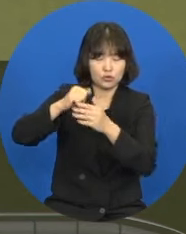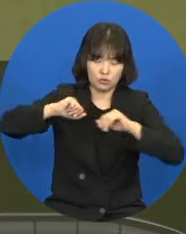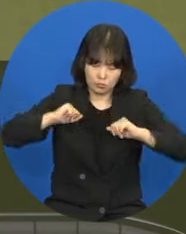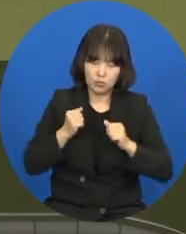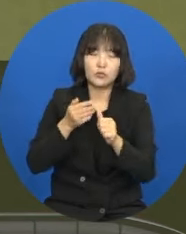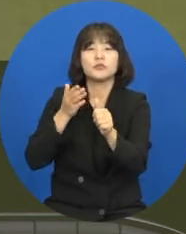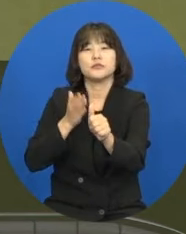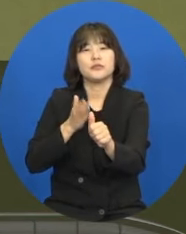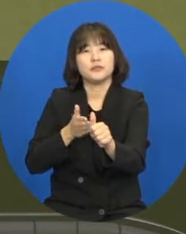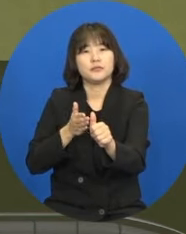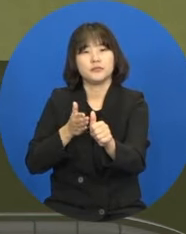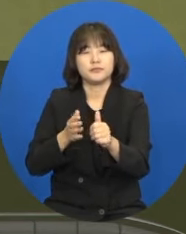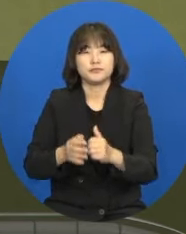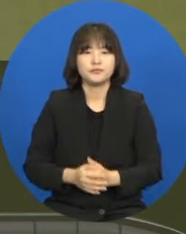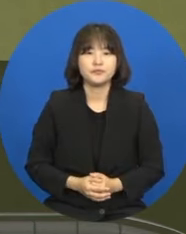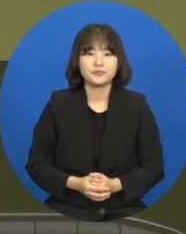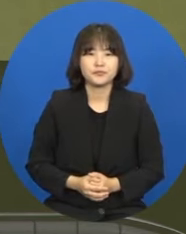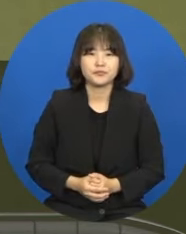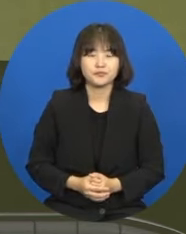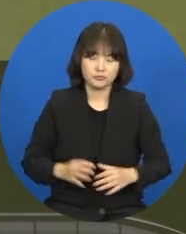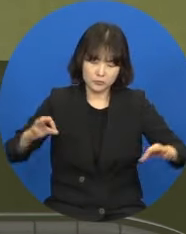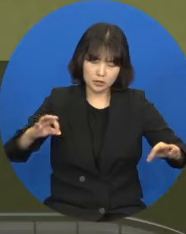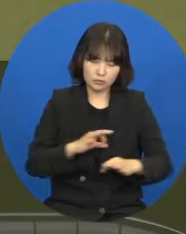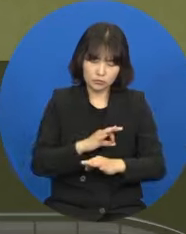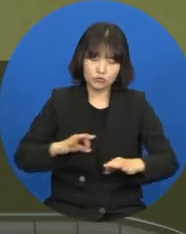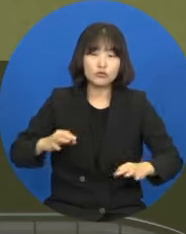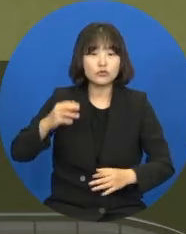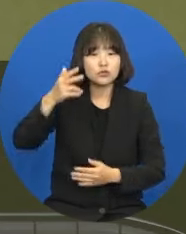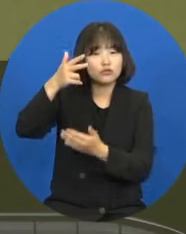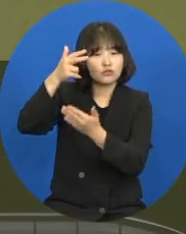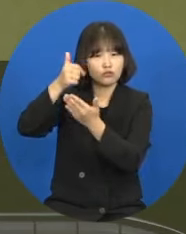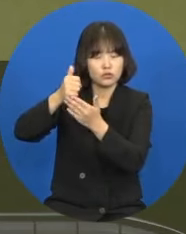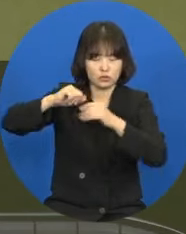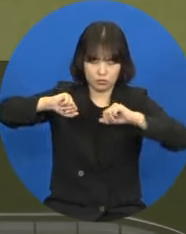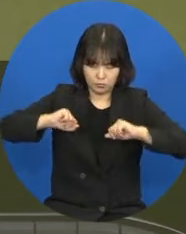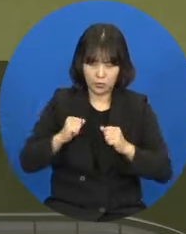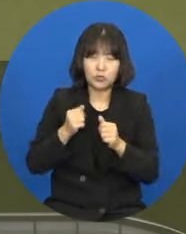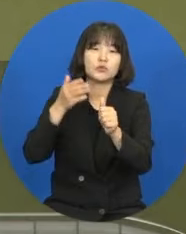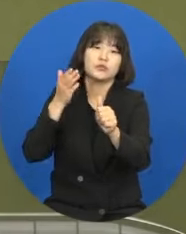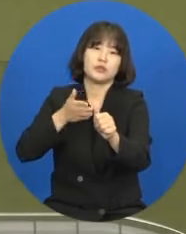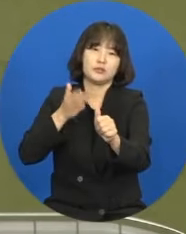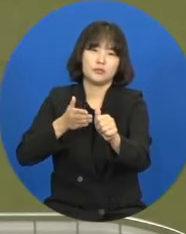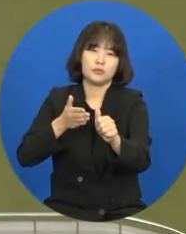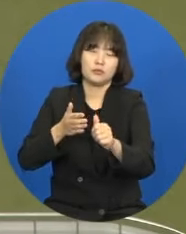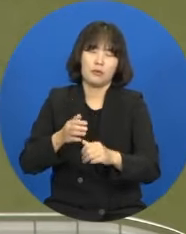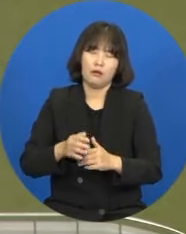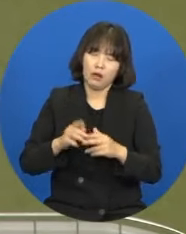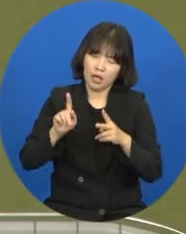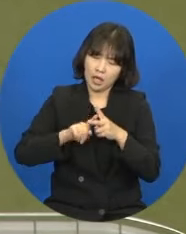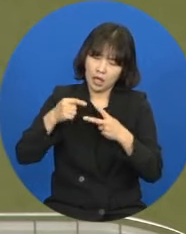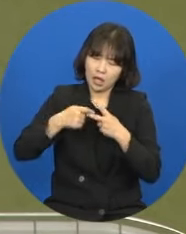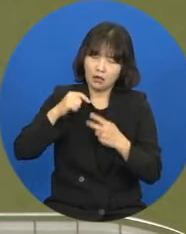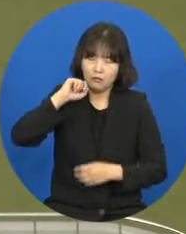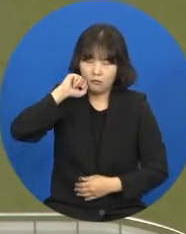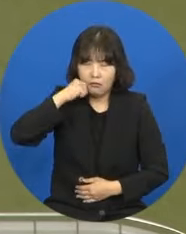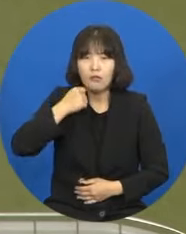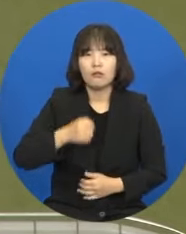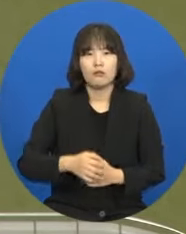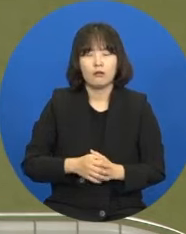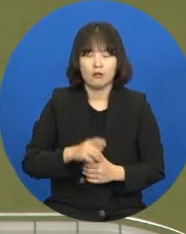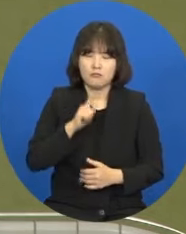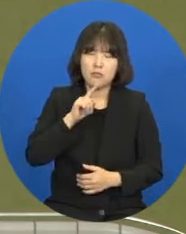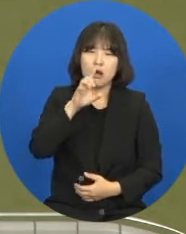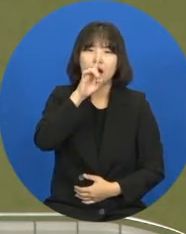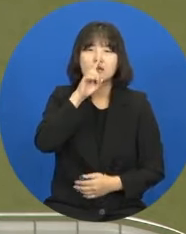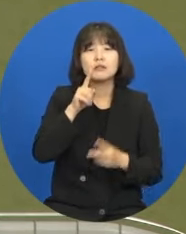주인 the unjust 불리한 주인에게도 그리 하라는 거예요 너무 이해하기 어려운 말씀이에요 말도 안 되는